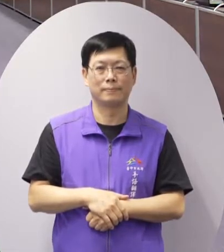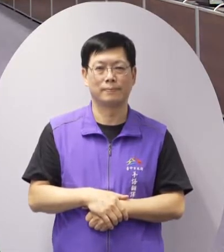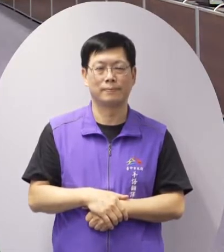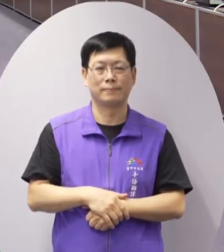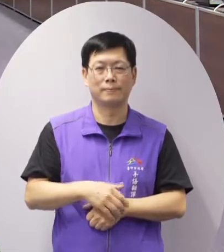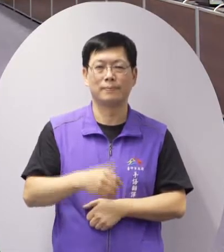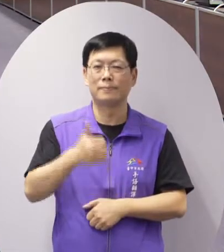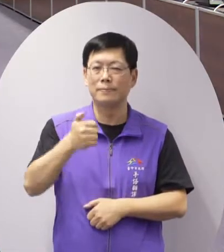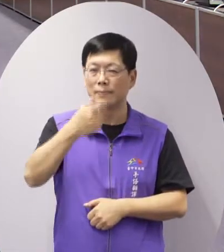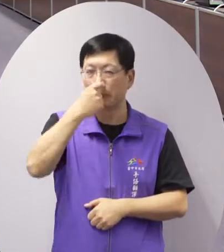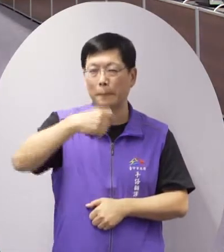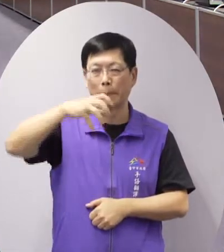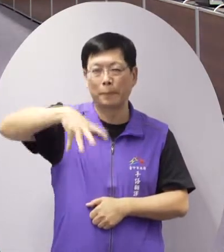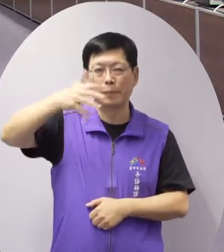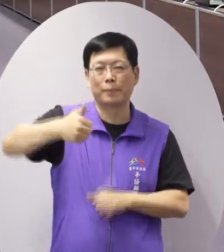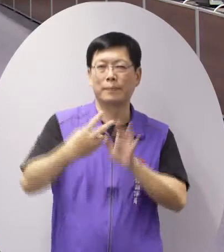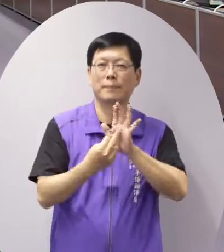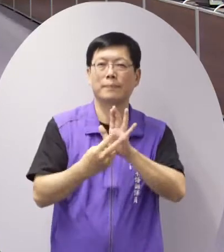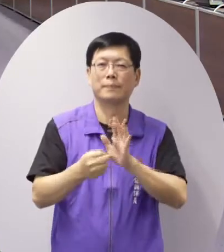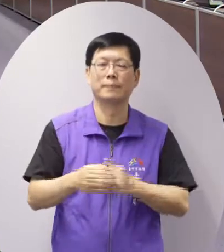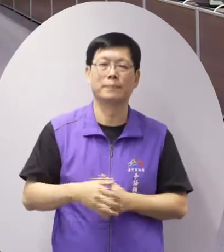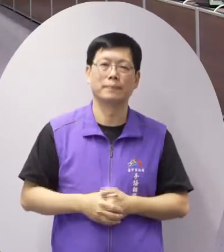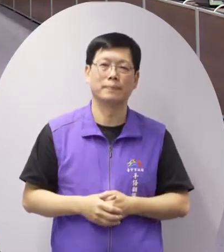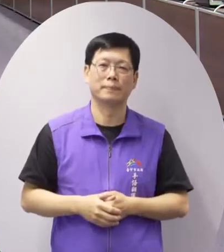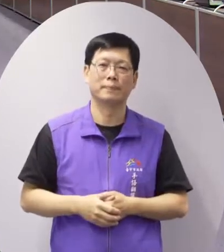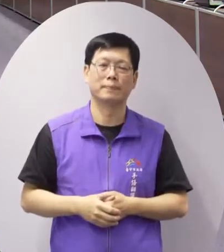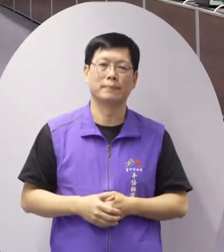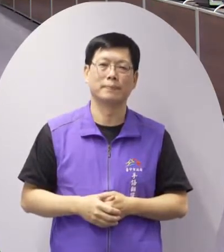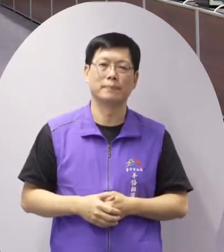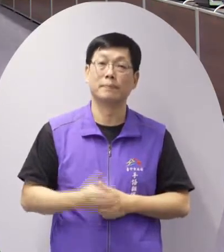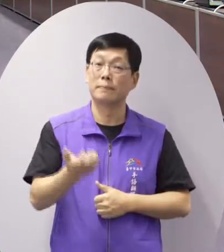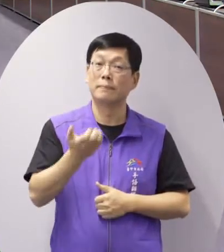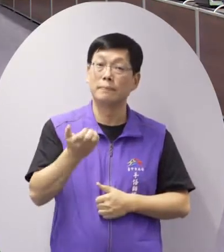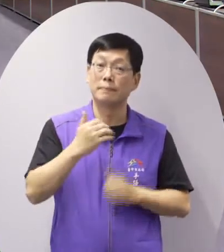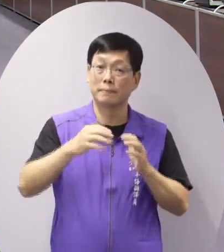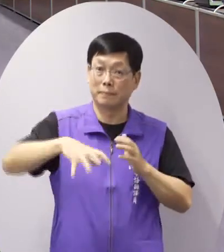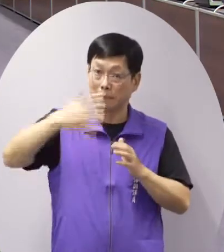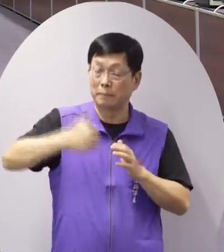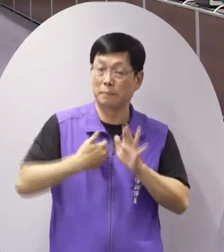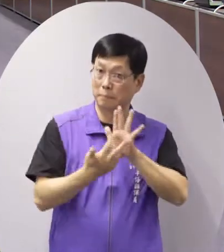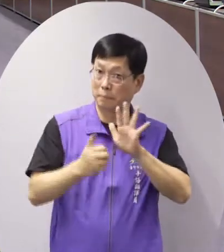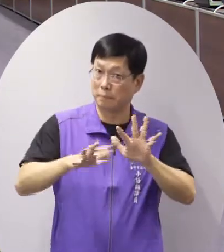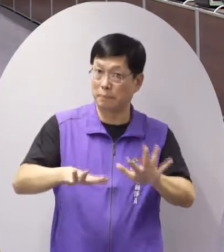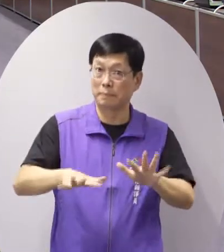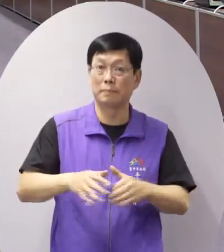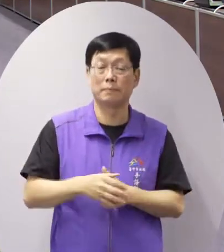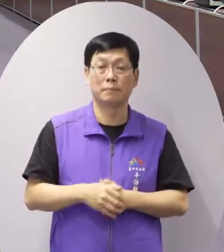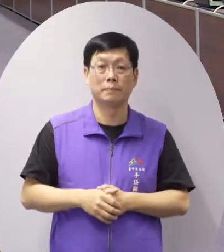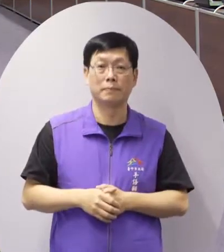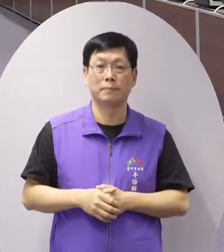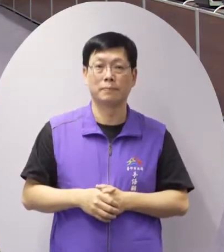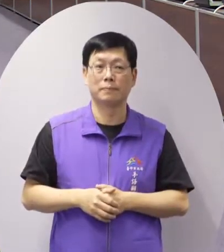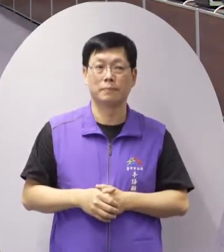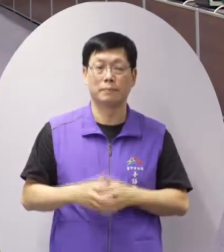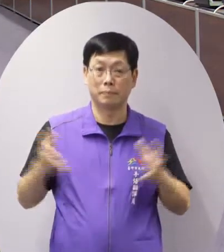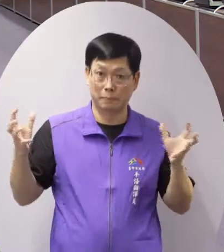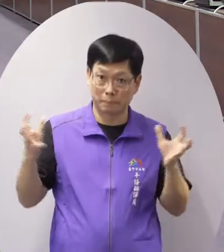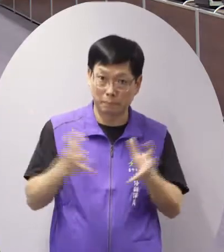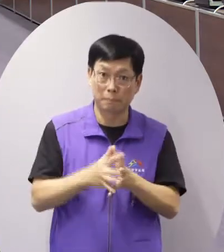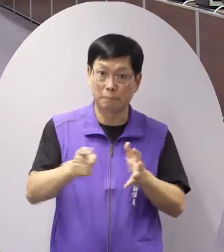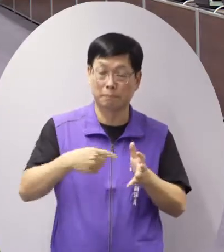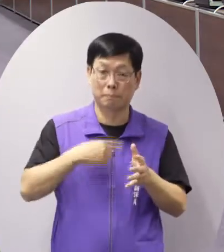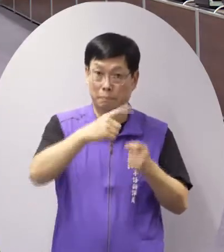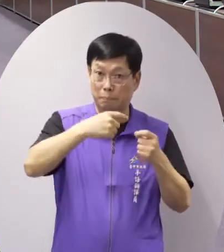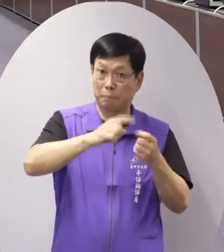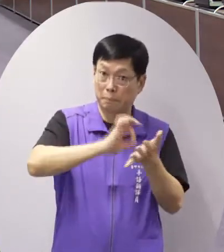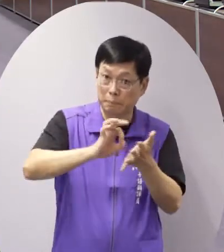谢谢蒋处长的说明。刚刚处长特别强调，我们这一次啊。 总共这样子税